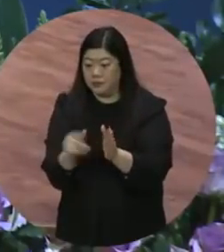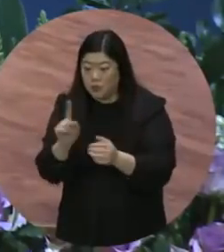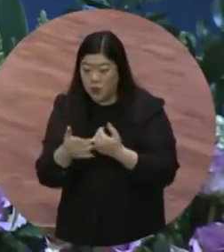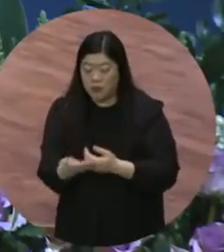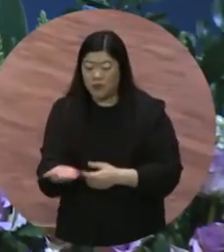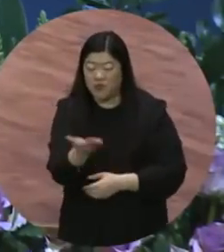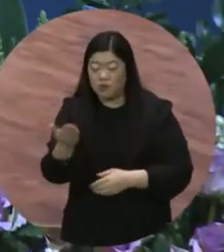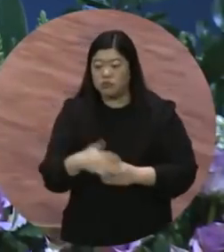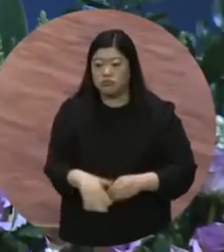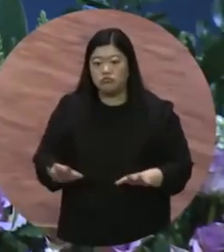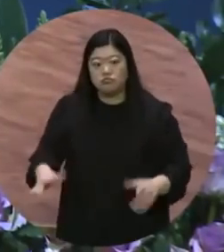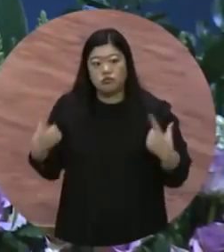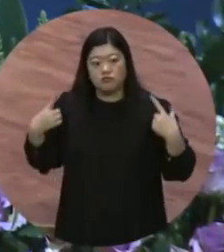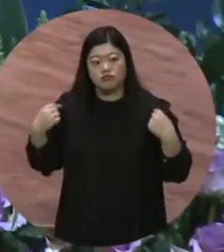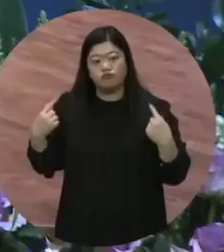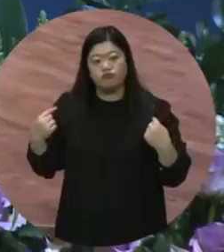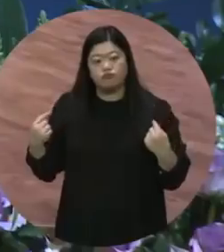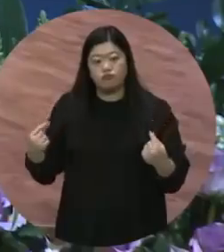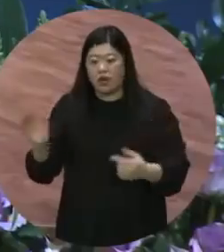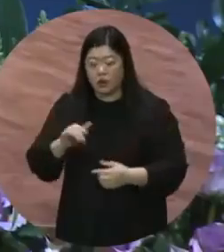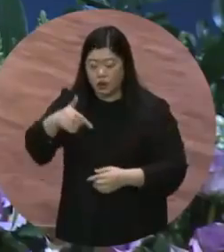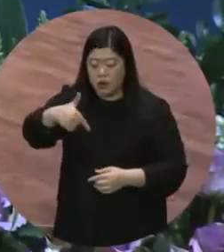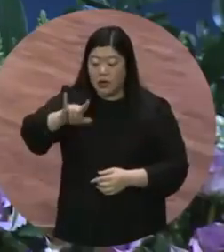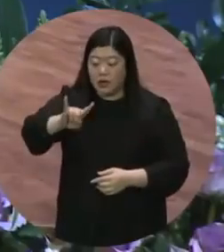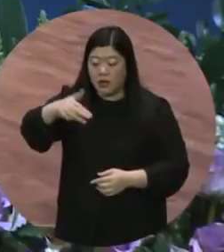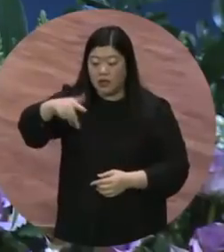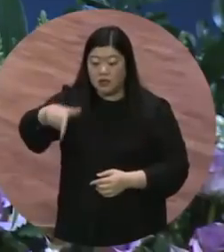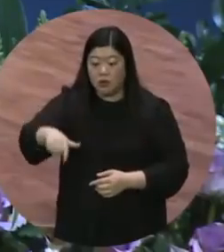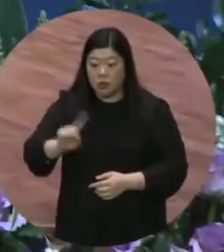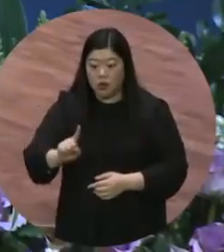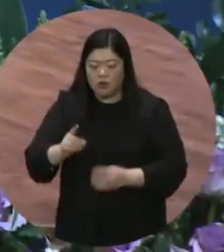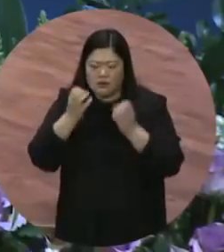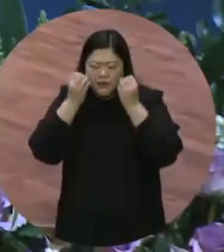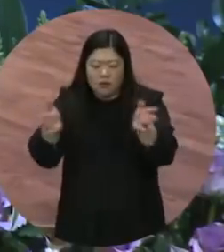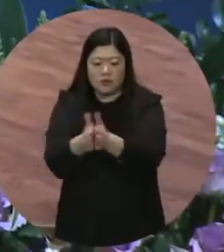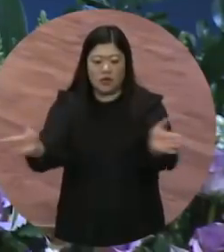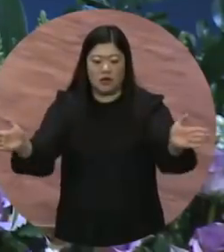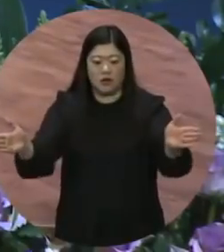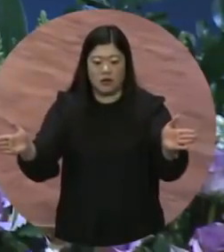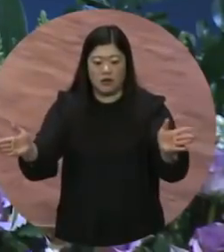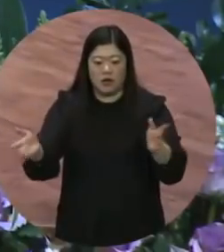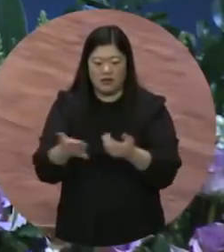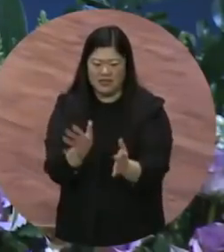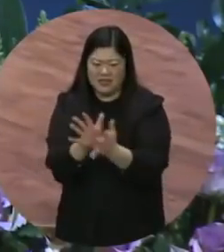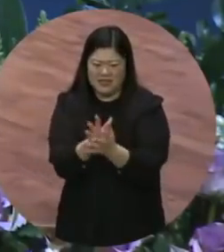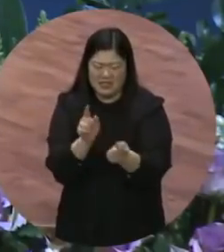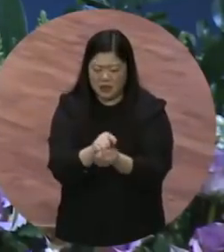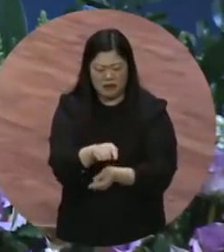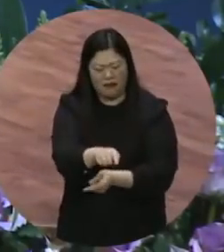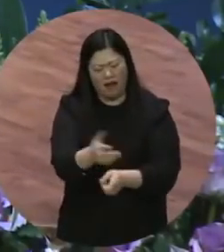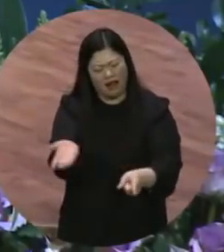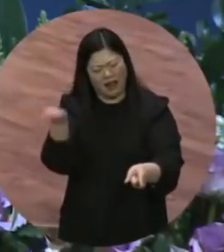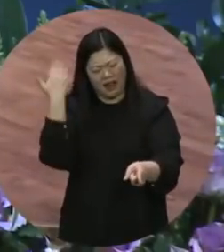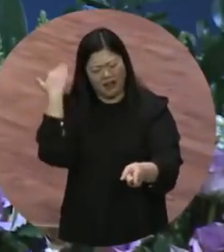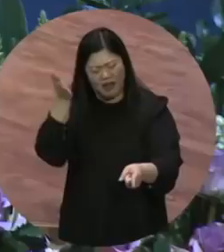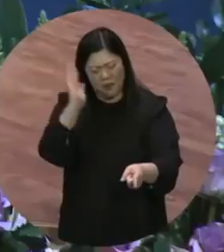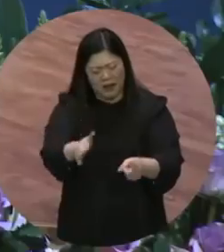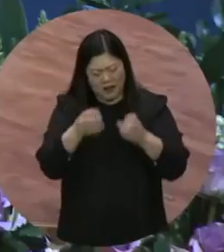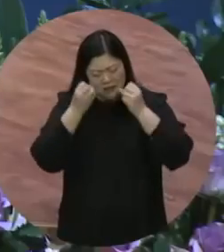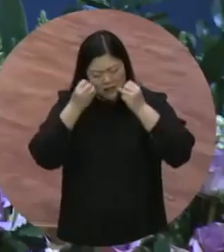정신을 가지고 씨앗을 뿌려야 됩니다. 현장에서 개척자의 정신을 가지고 땅을 개간해야 됩니다. 근데 중요한 것이